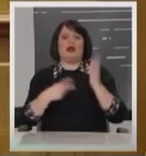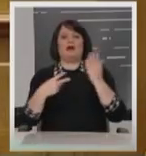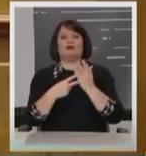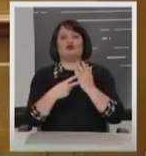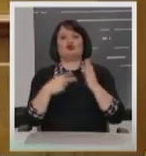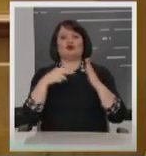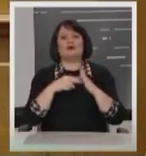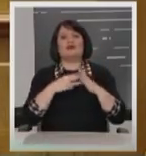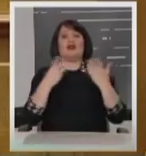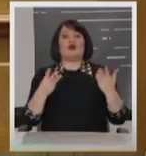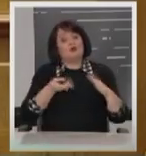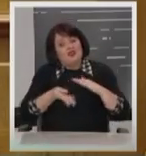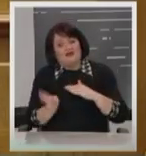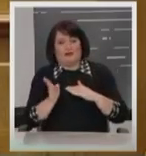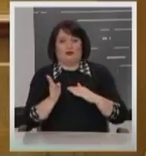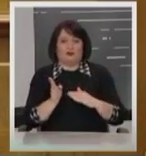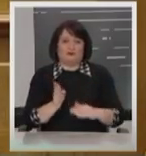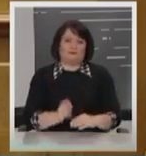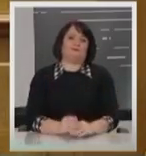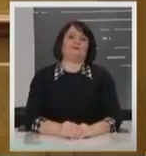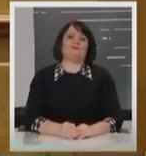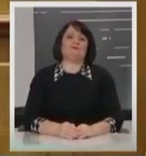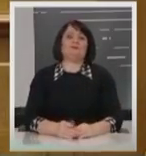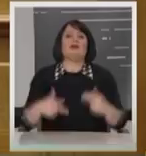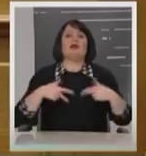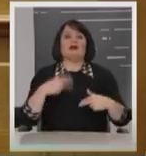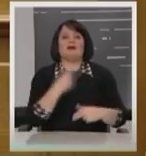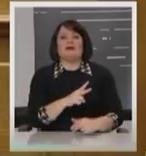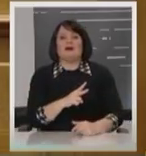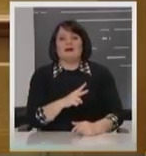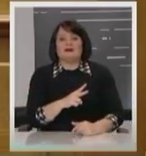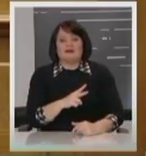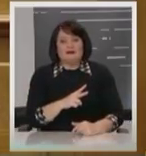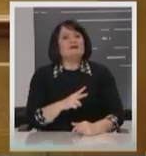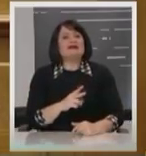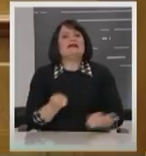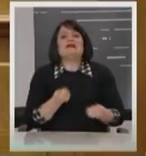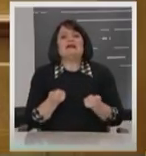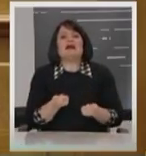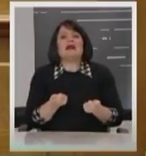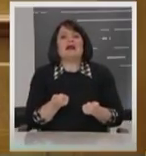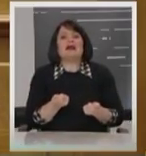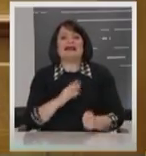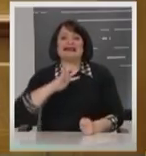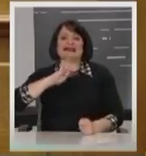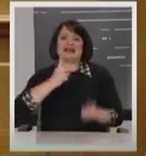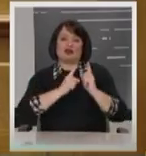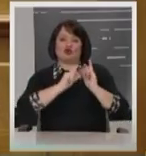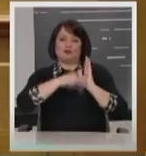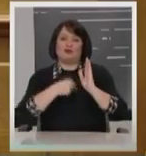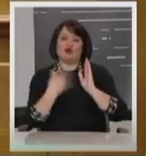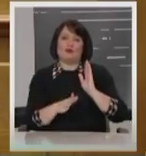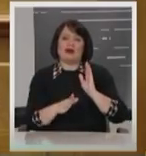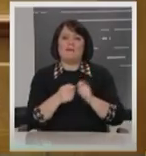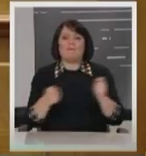Αύγουστο του 2018. Η κυβέρνησή σας έχει ήδη βάλει τη χώρα σε τέταρτο μνημόνιο, με